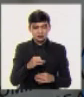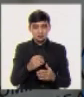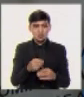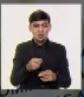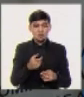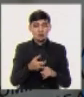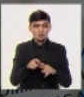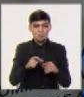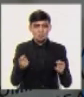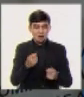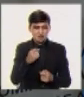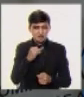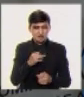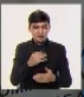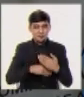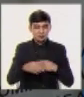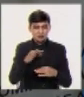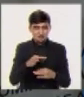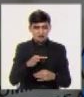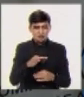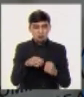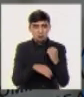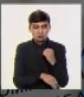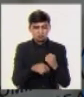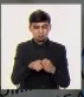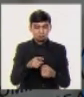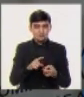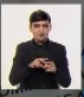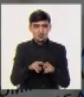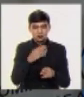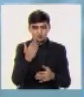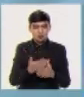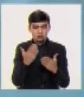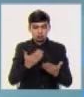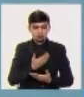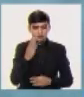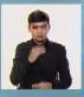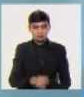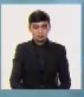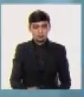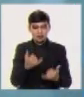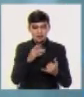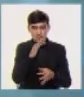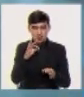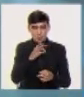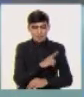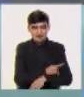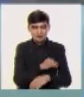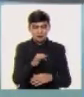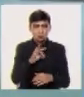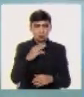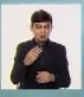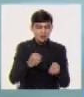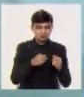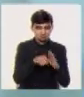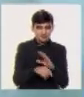Очень мало инвалидности после него и большая выживаемость. В настоящее время больницы и машины скорой помощи в